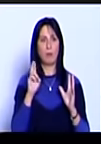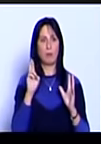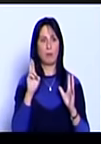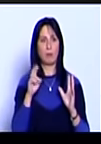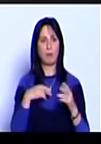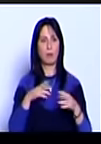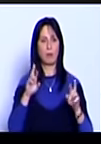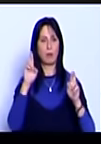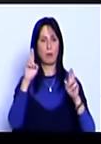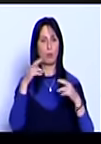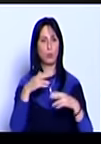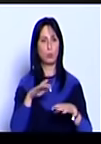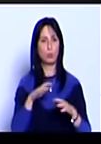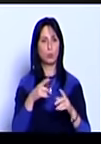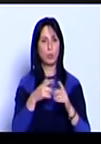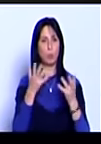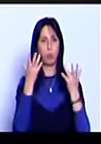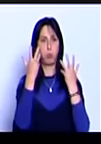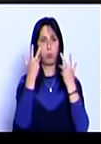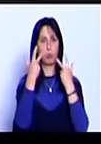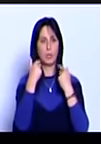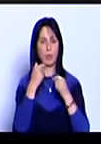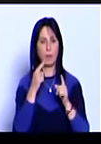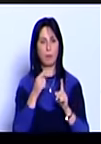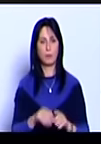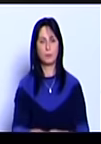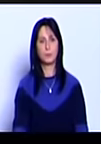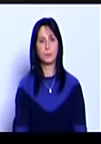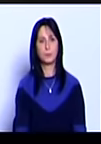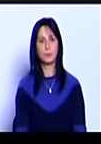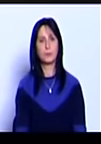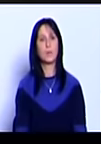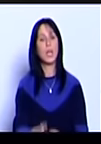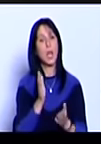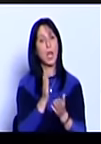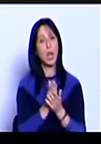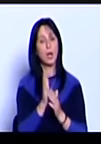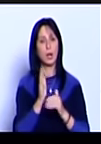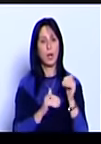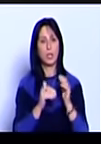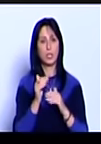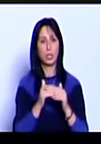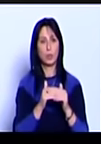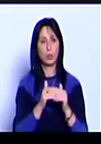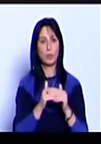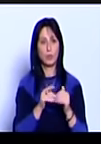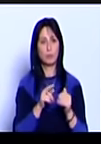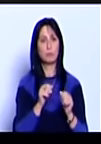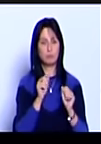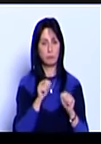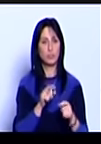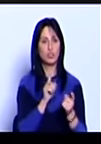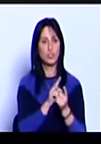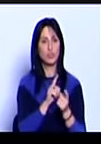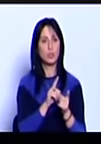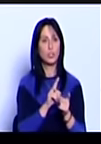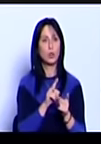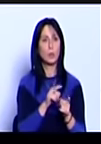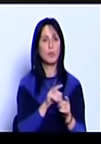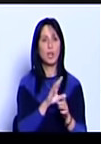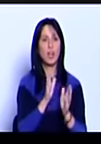თვითყოფადობა შეინარჩუნოს. ესეც ბუნებრივია. არის ასეთი კატეგორიასაც გადააწყდებით ყოველ შემთხვევაში, გადავწყდომ, რე,